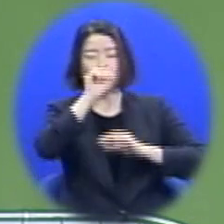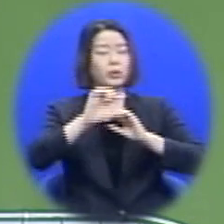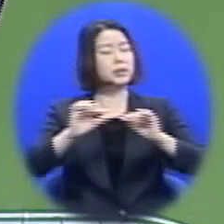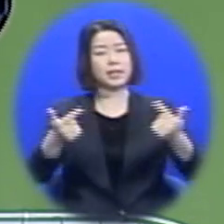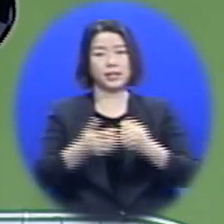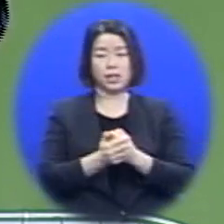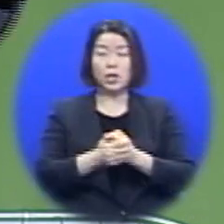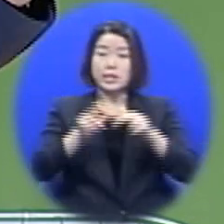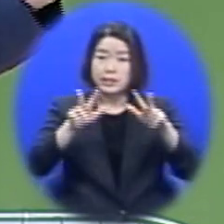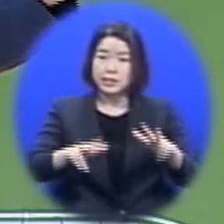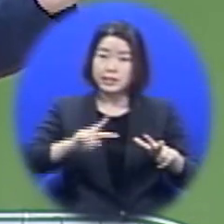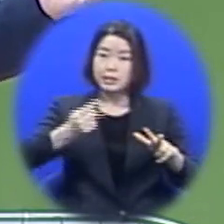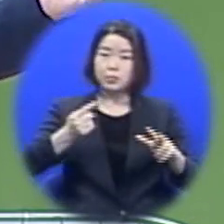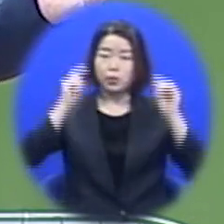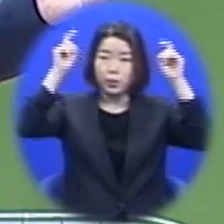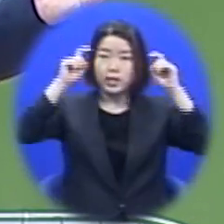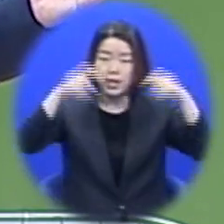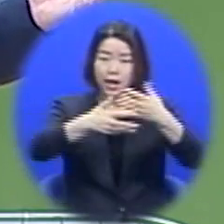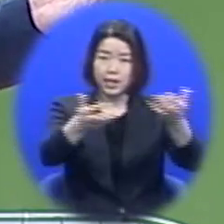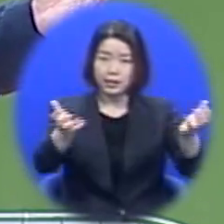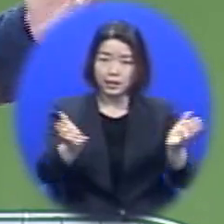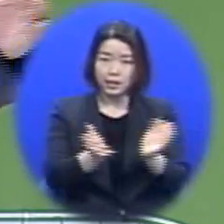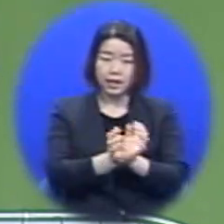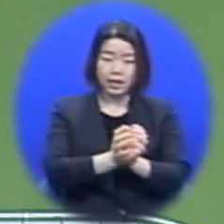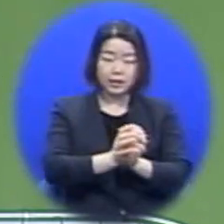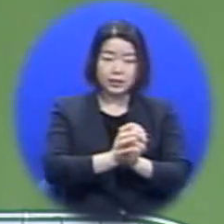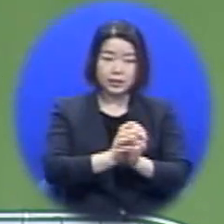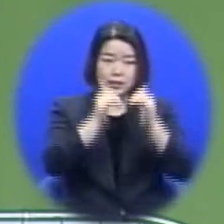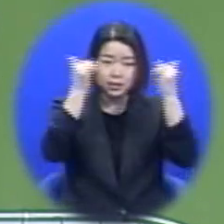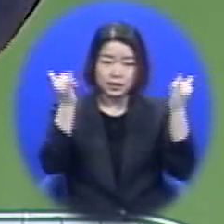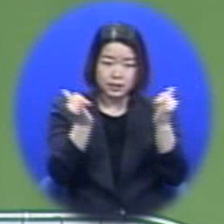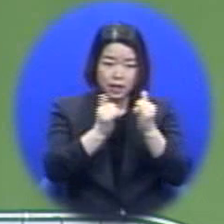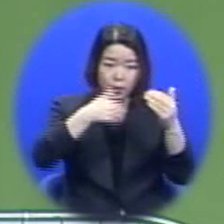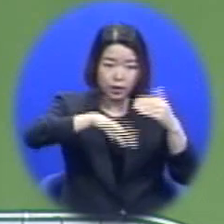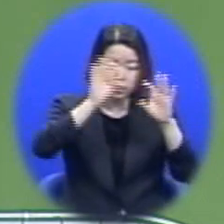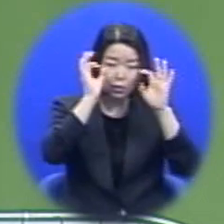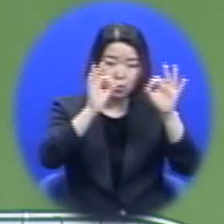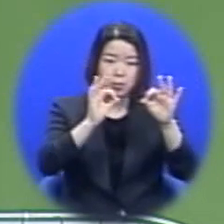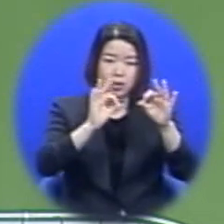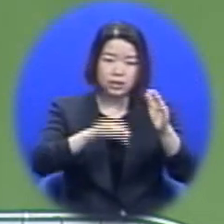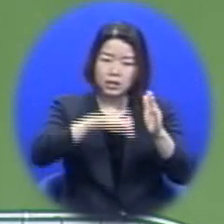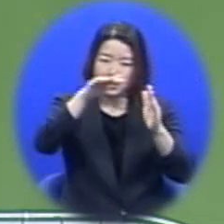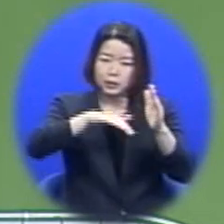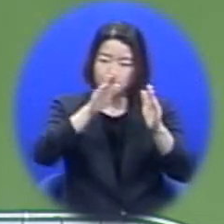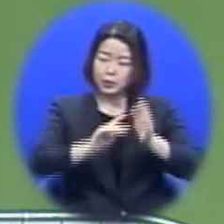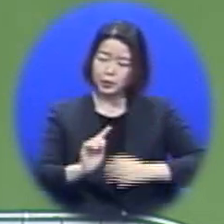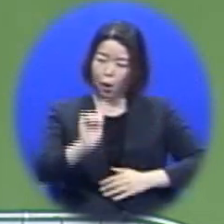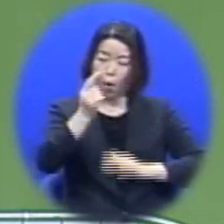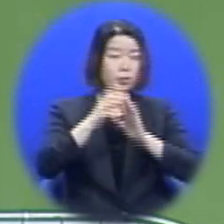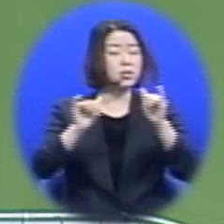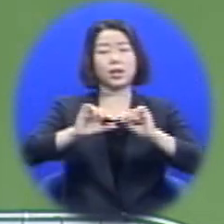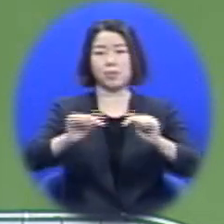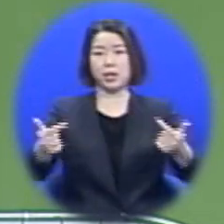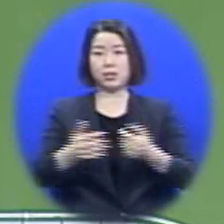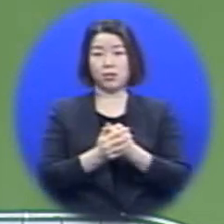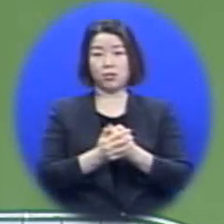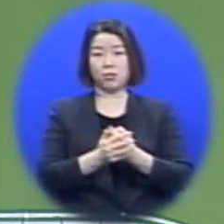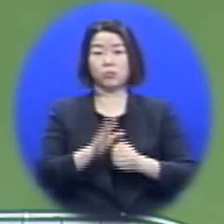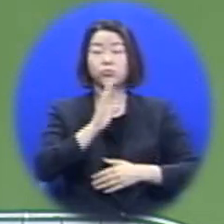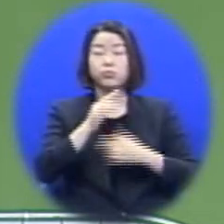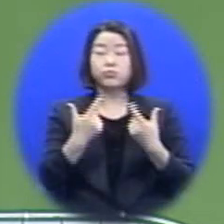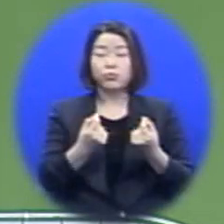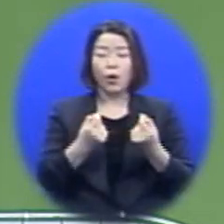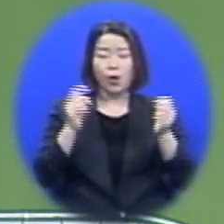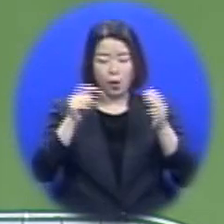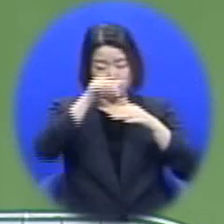지금도 양떼를 치는 목동들은 별로 수준이 높은 사람들이 아닙니다. 그럴 수밖에 없지요. 평생